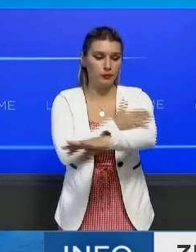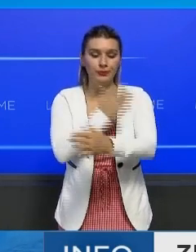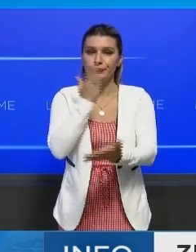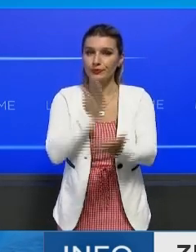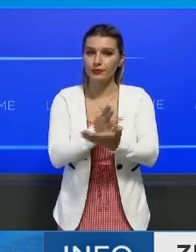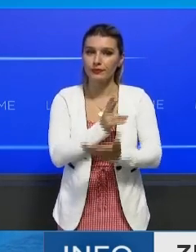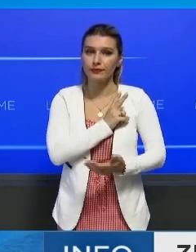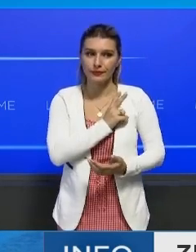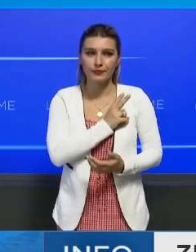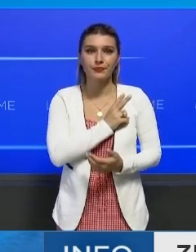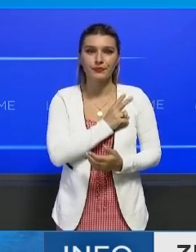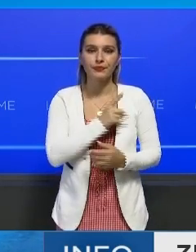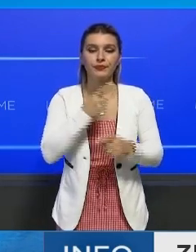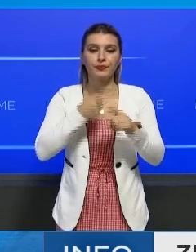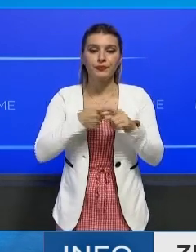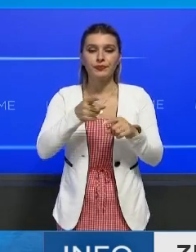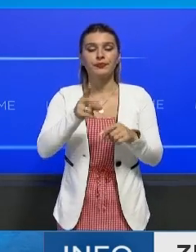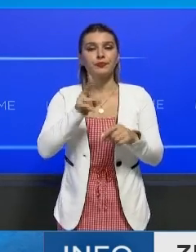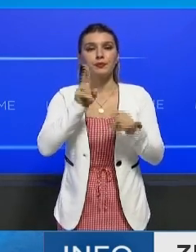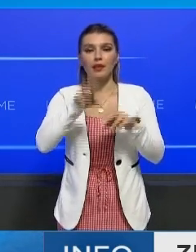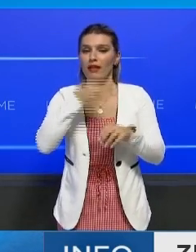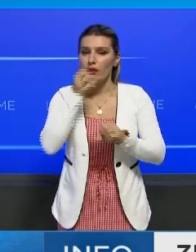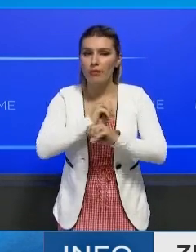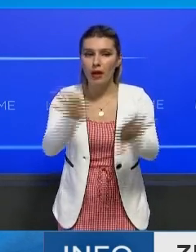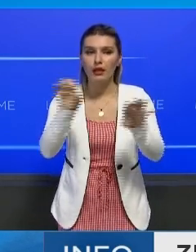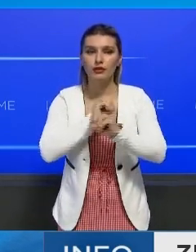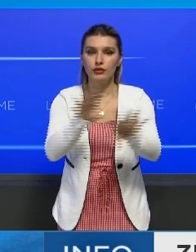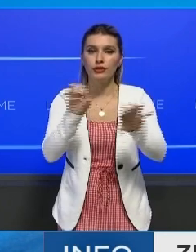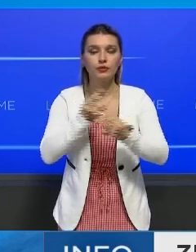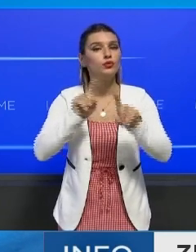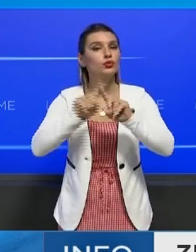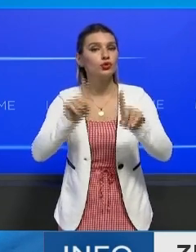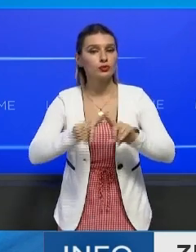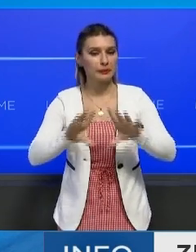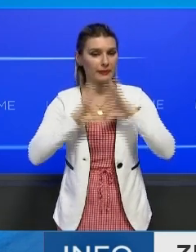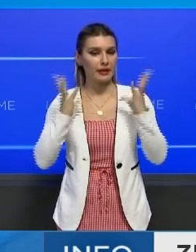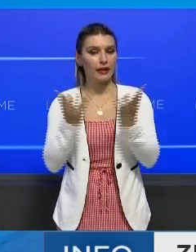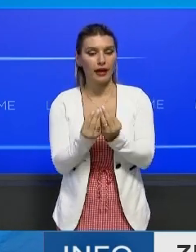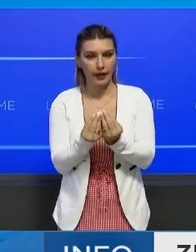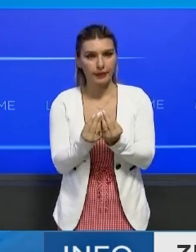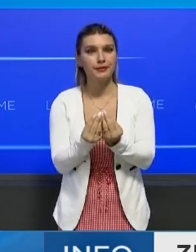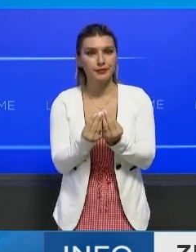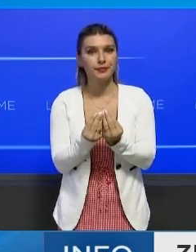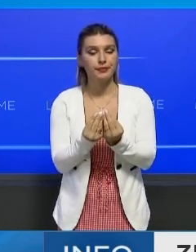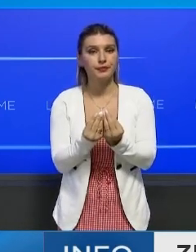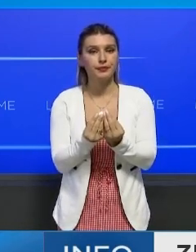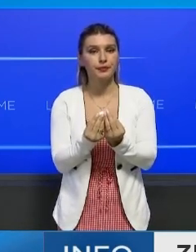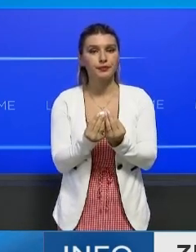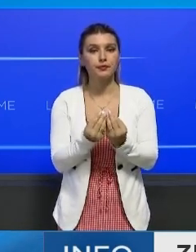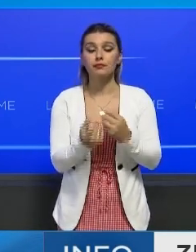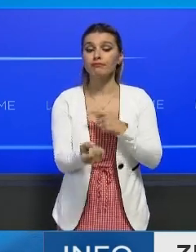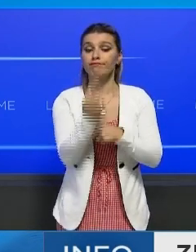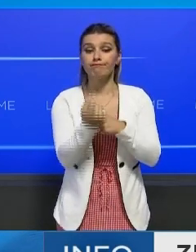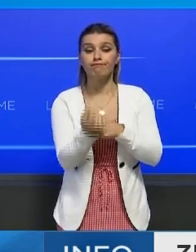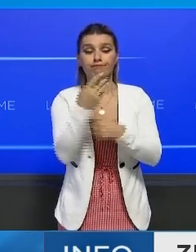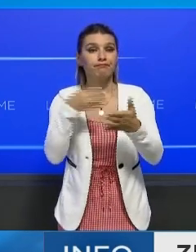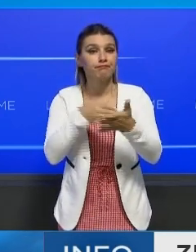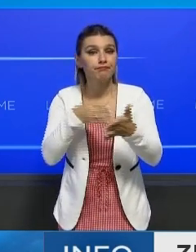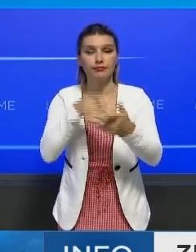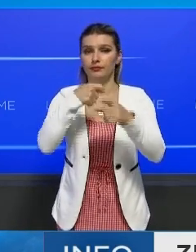nevojshme që të mbajnë komunikimin, informimin e drejtë, të adresojmë çdo sfidë që mund të